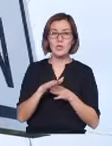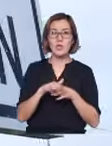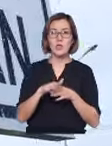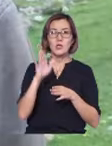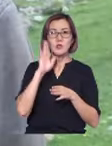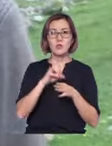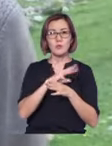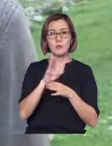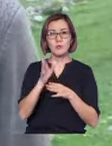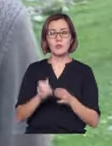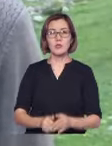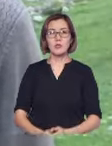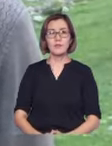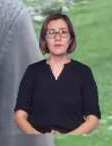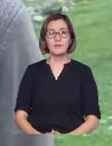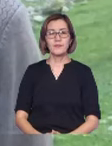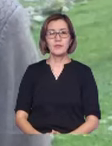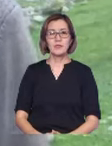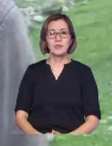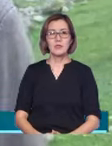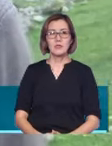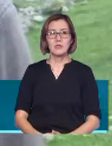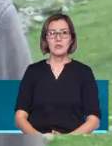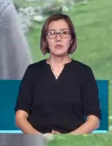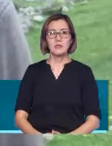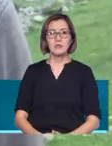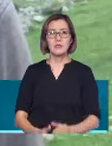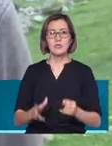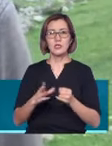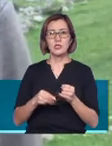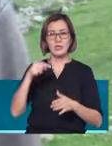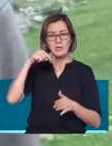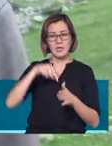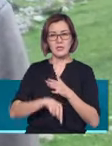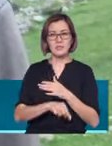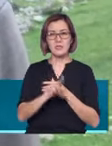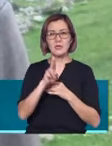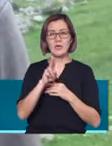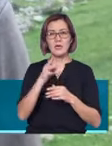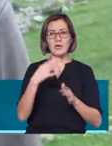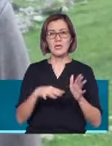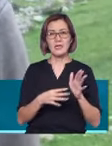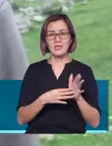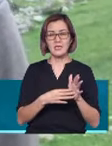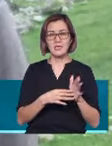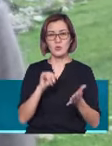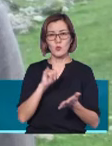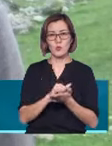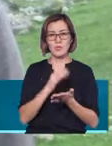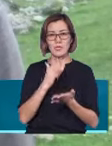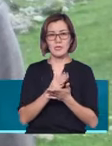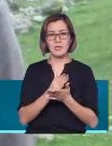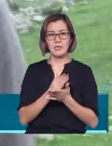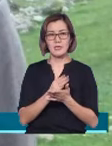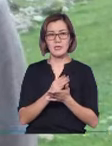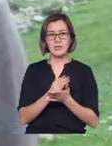берді. Трубалар қойылады, пластиковый трубалар. Сонда колодцыда 48 колодец қойылады, 26 пожарный гидрант қойылады. Бұл наружный